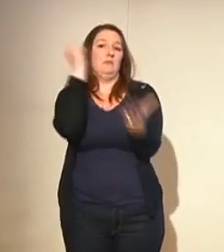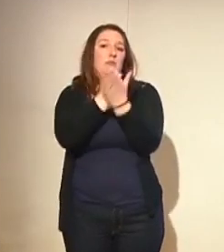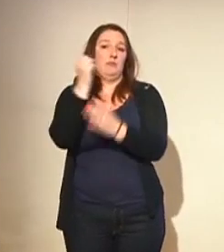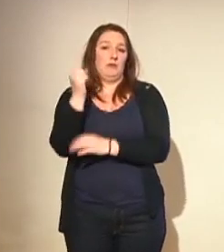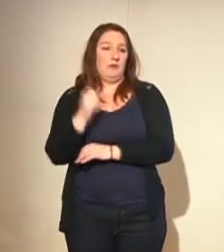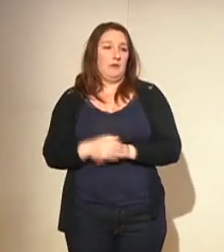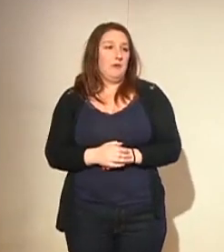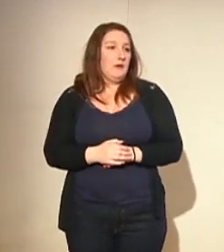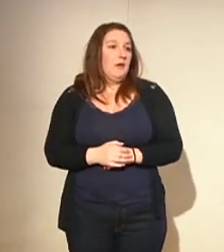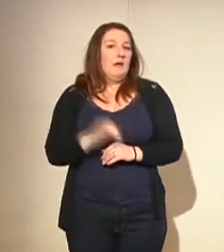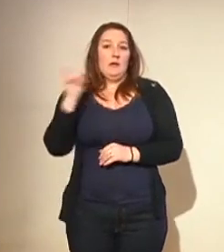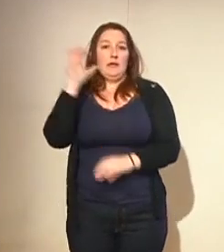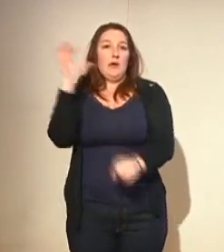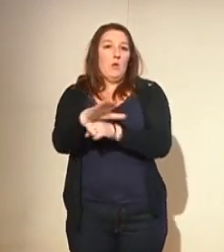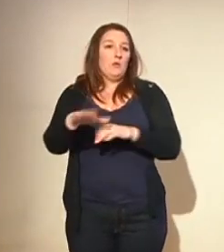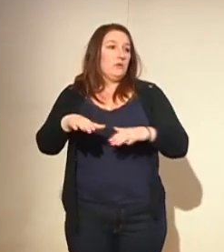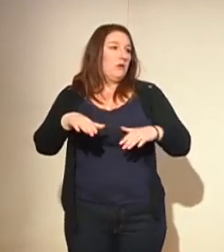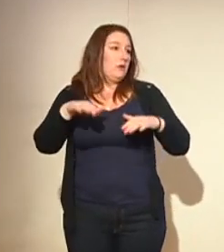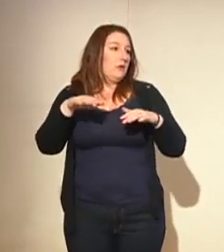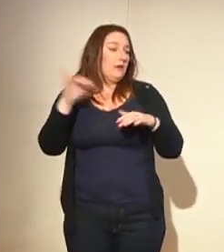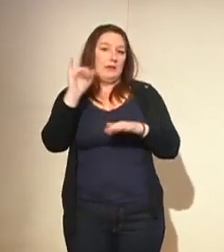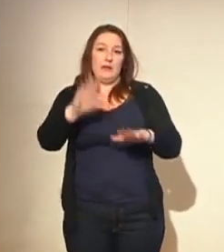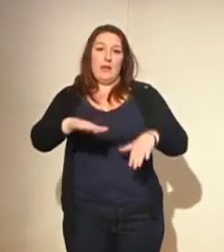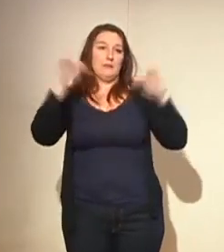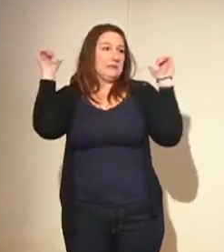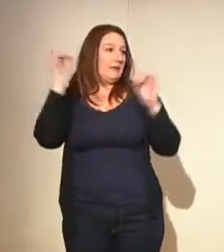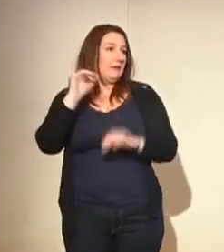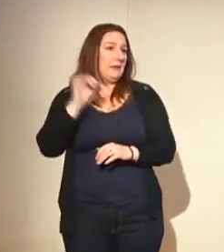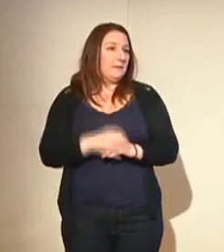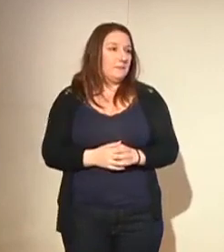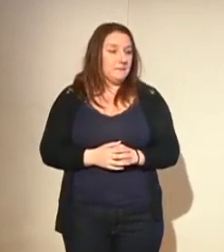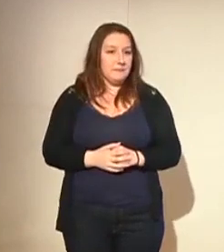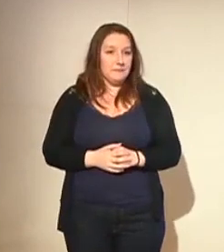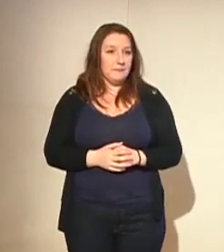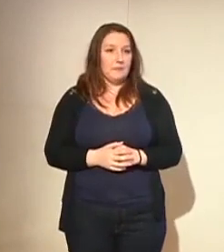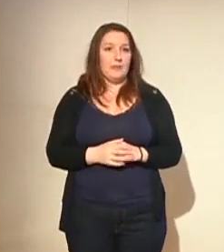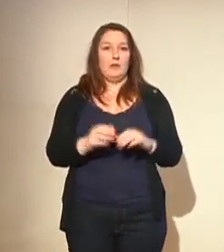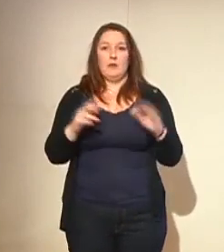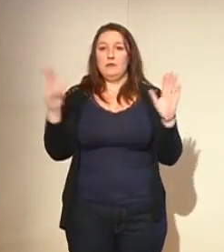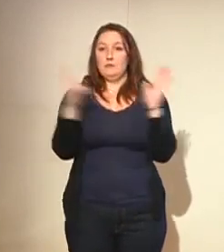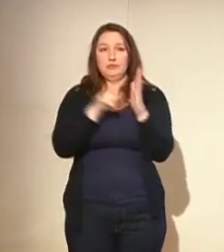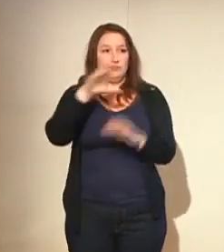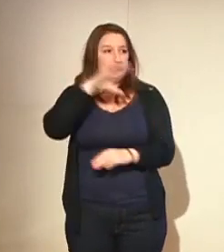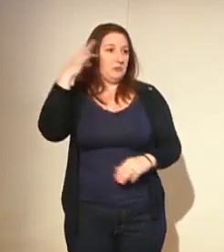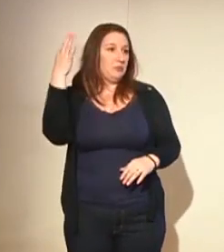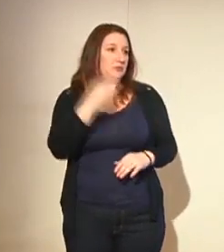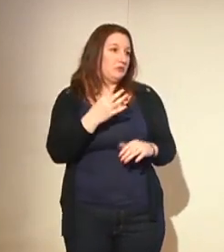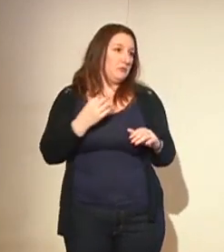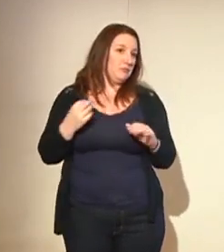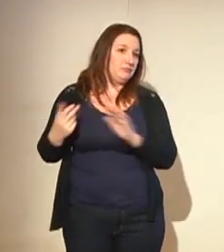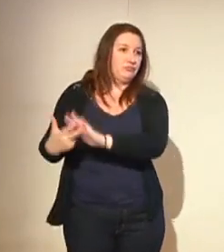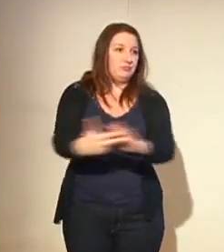pour qui est contre qui s'abstient cette délibération est donc adoptée à